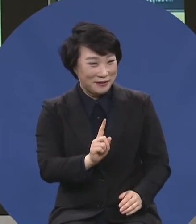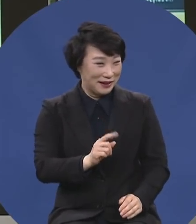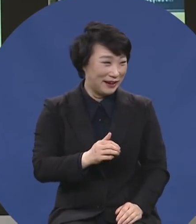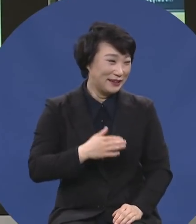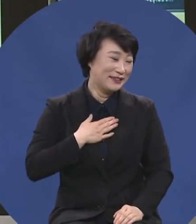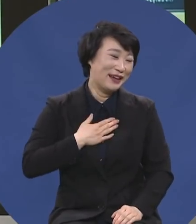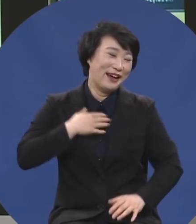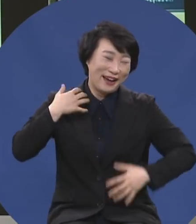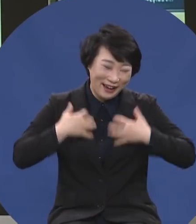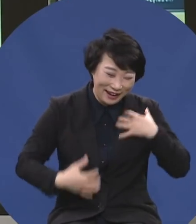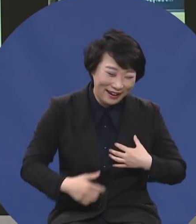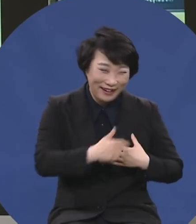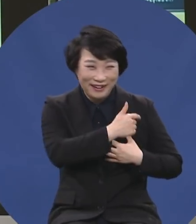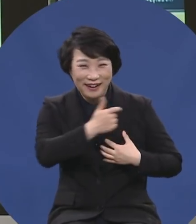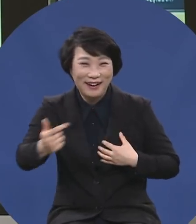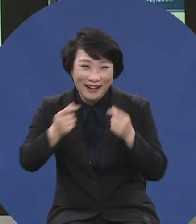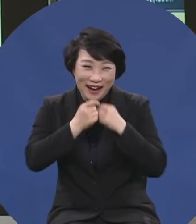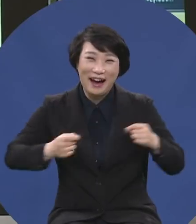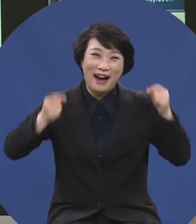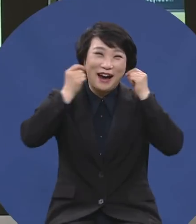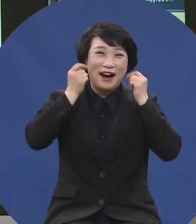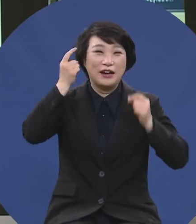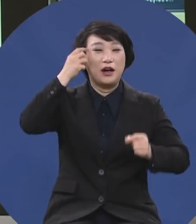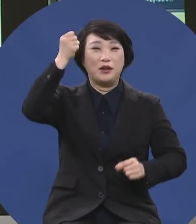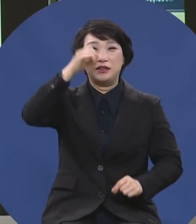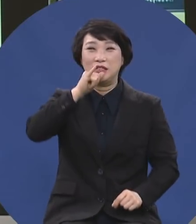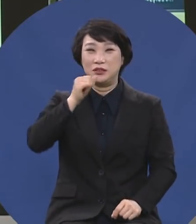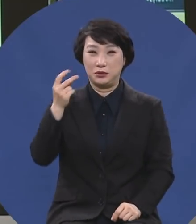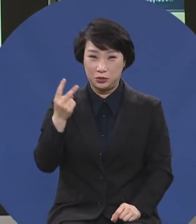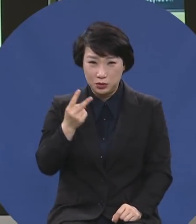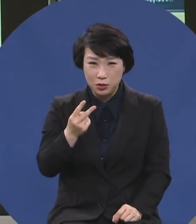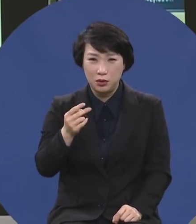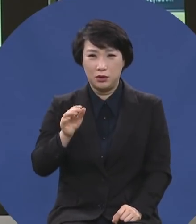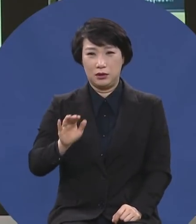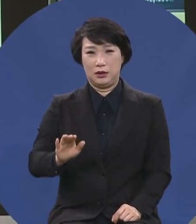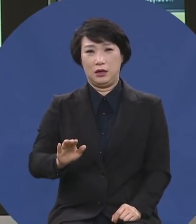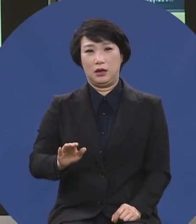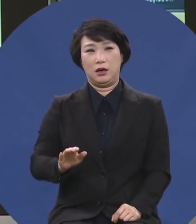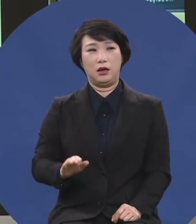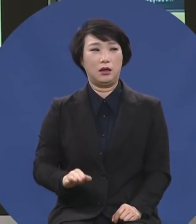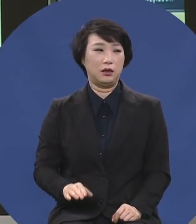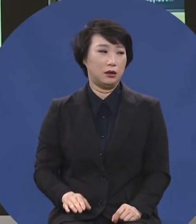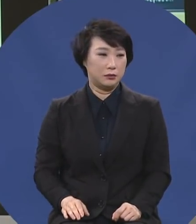얼마나 기쁠 것인가 생각 한번 했습니다. 그리고 또